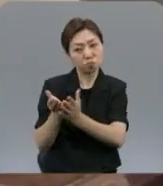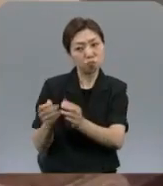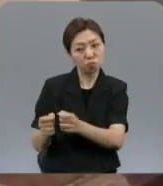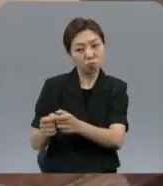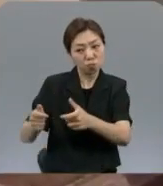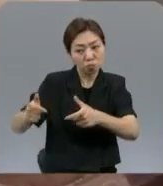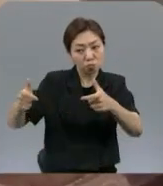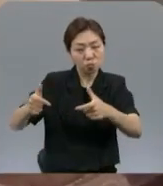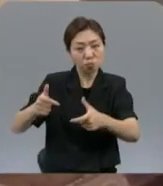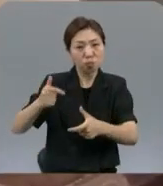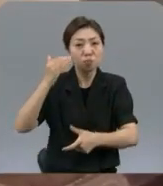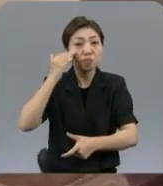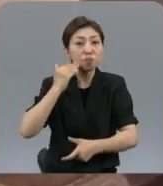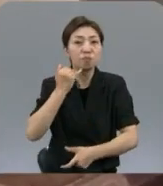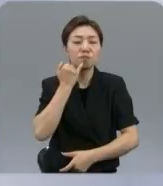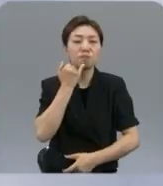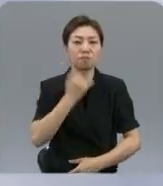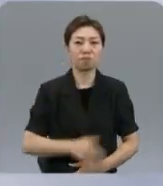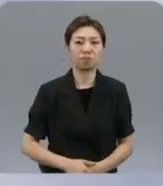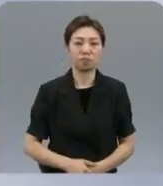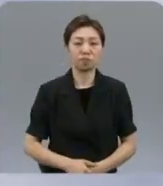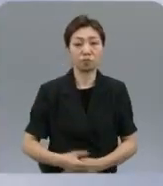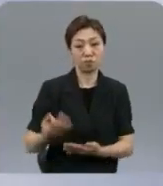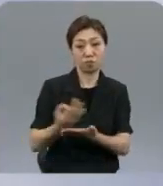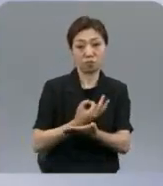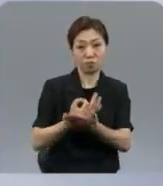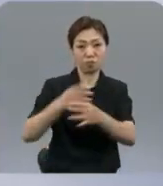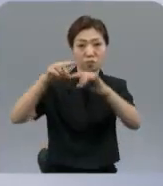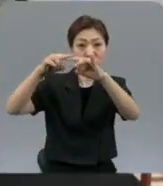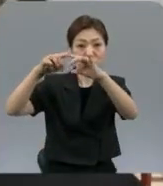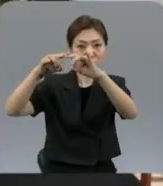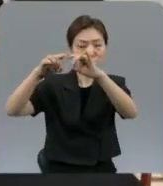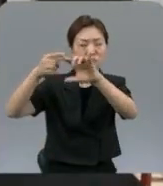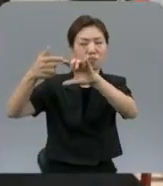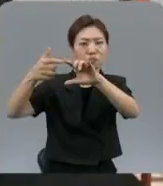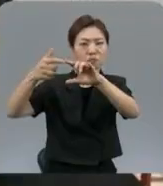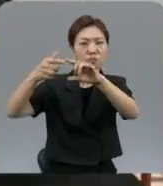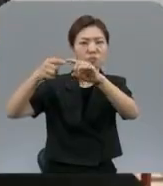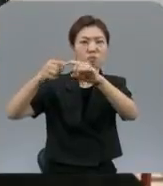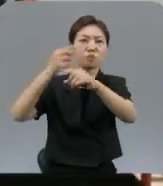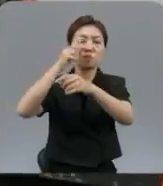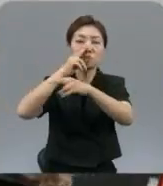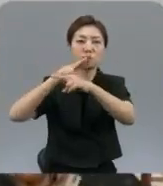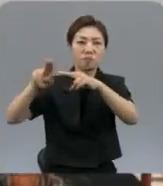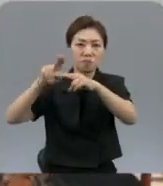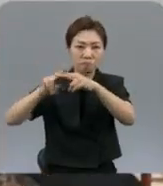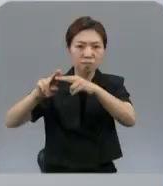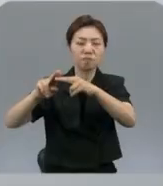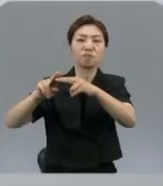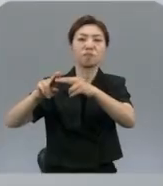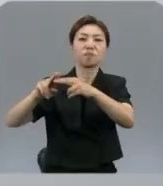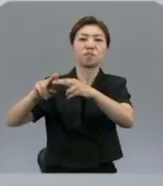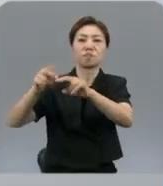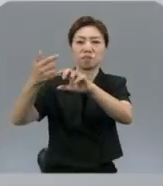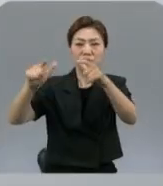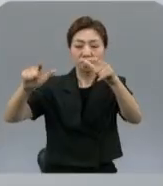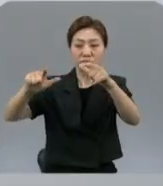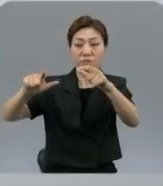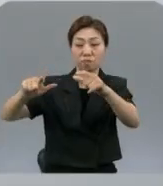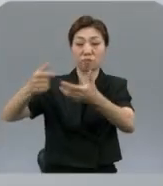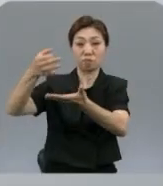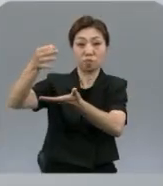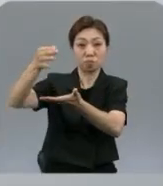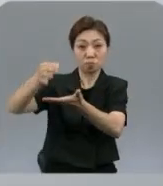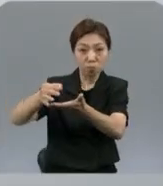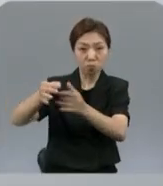Đạt 54,24 tỷ đô la mỹ đây cũng là mức giảm thấp nhất trong năm nay một quan chức bộ công nghiệp cho biết kim ngạch xuất khẩu